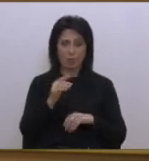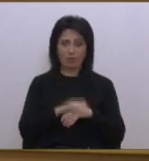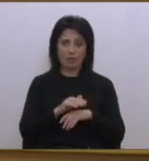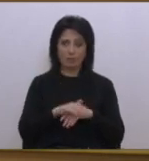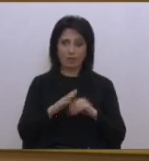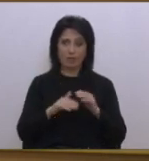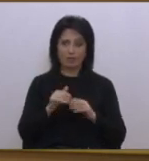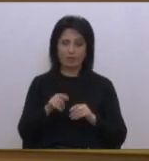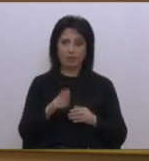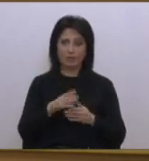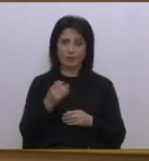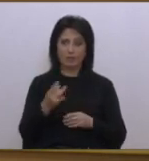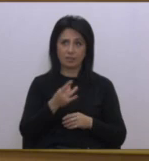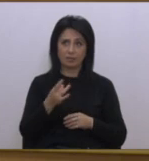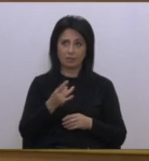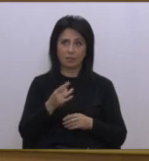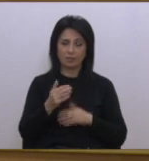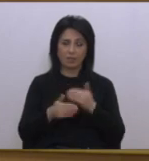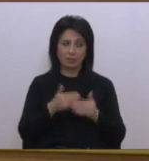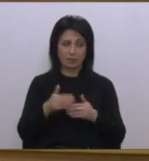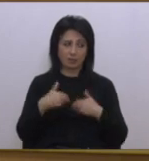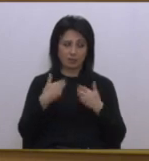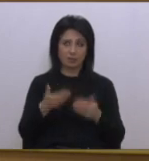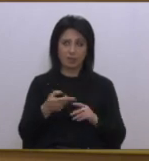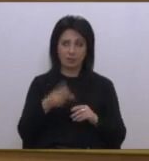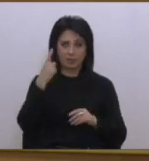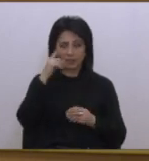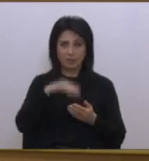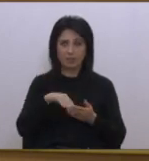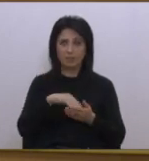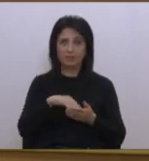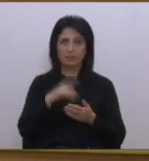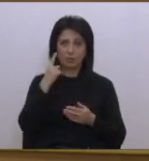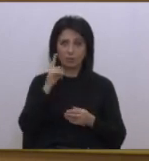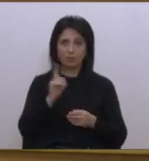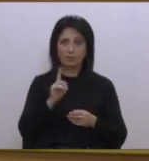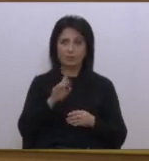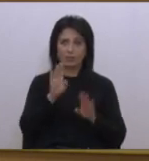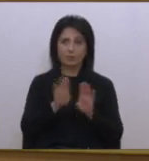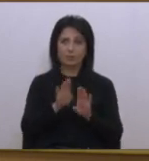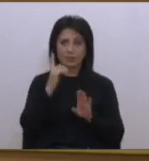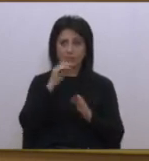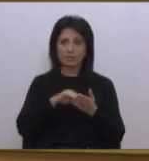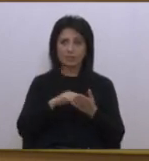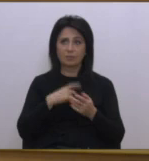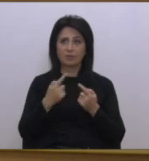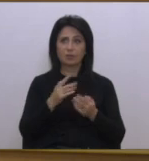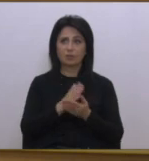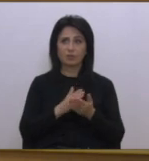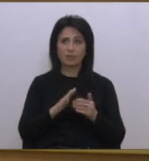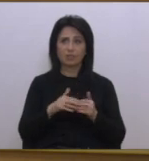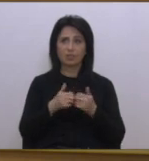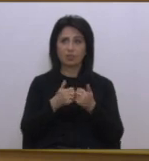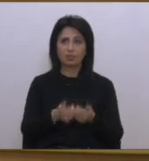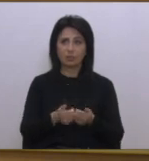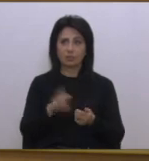ხელს. ამიტომ კიდევ ერთხელ წარმატებას გისურვებთ ამ ინიციატივაში და ვფიქრობ, რომ მსგავსი ინიციატივები მნიშვნელოვანწილად შეუწყობს